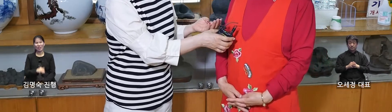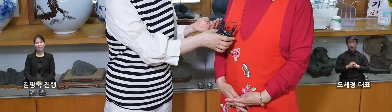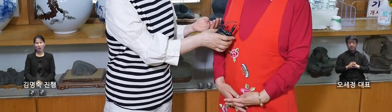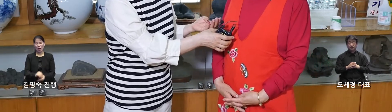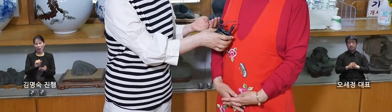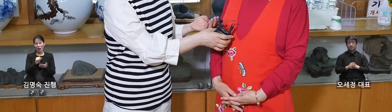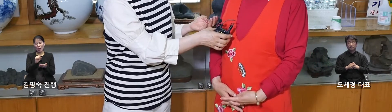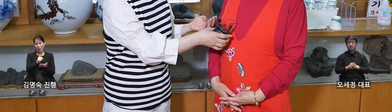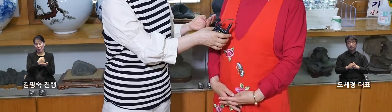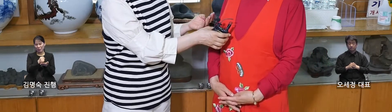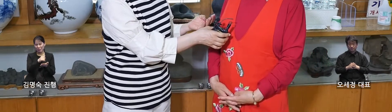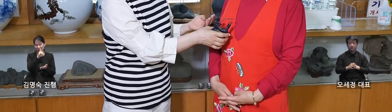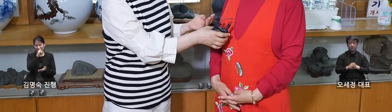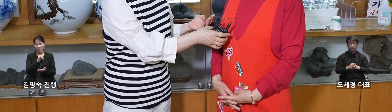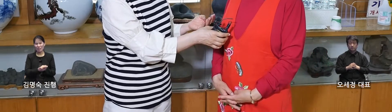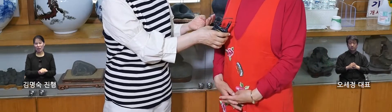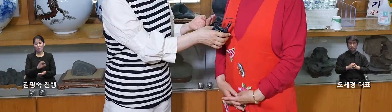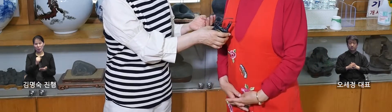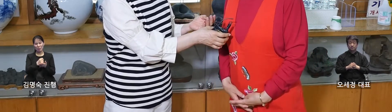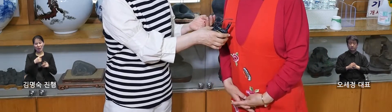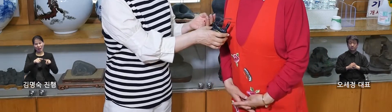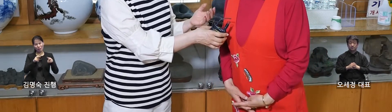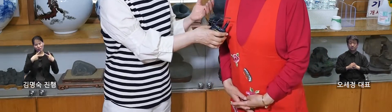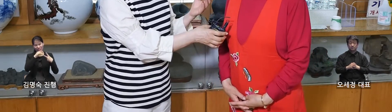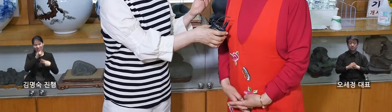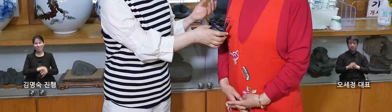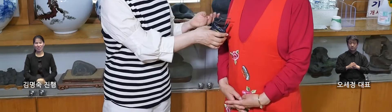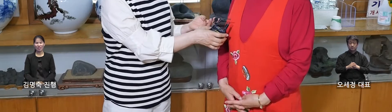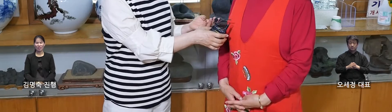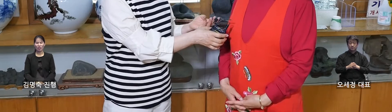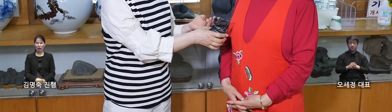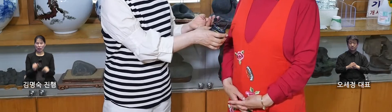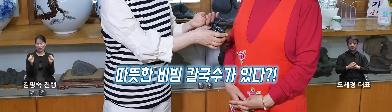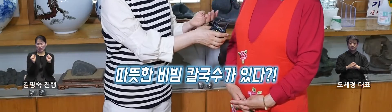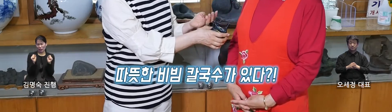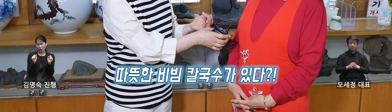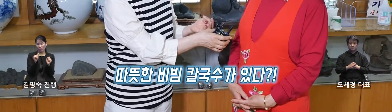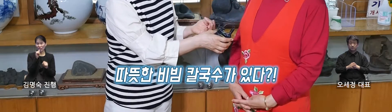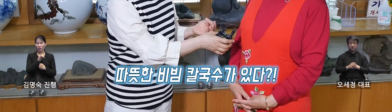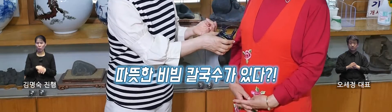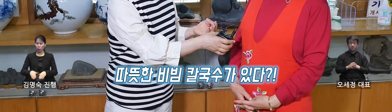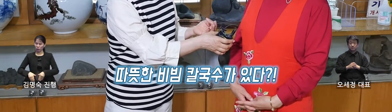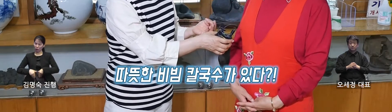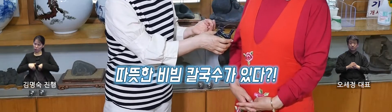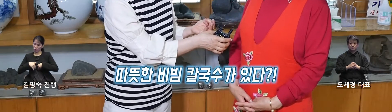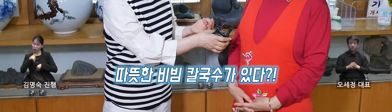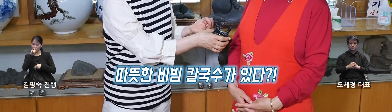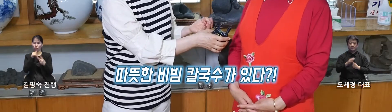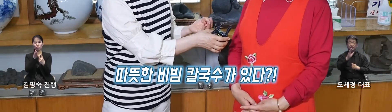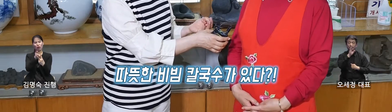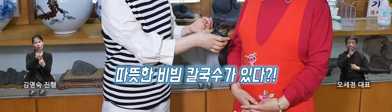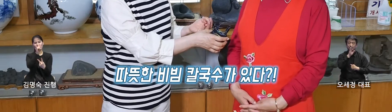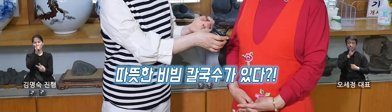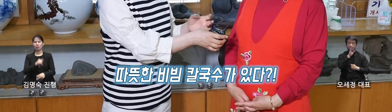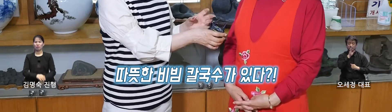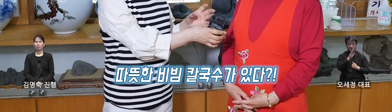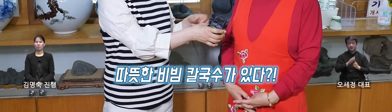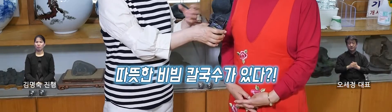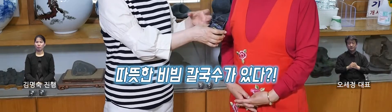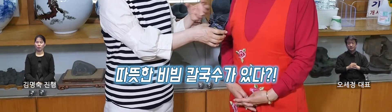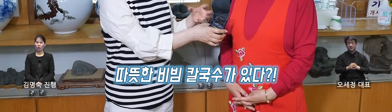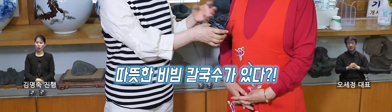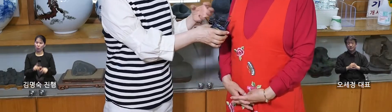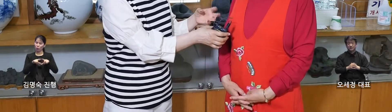비빔도 있는데 비빔 네. 칼국수가 있는데 네. 차가운 게 있고 따뜻한 게 있다고. 네, 그렇습니다. 네. 그